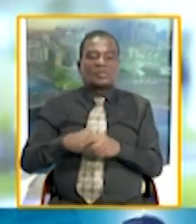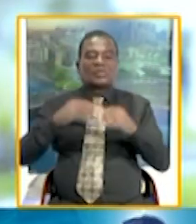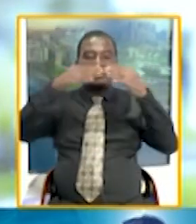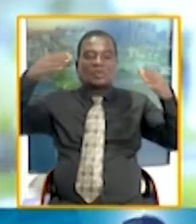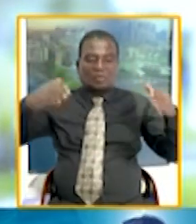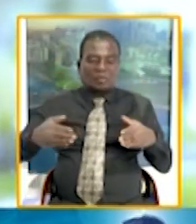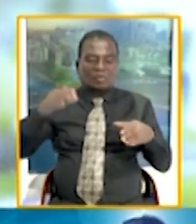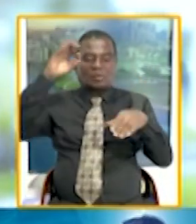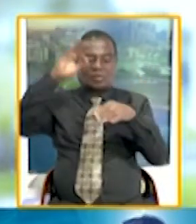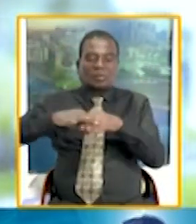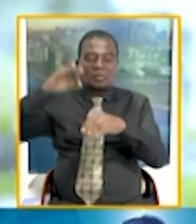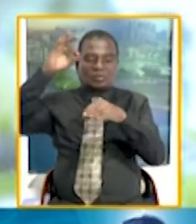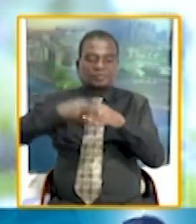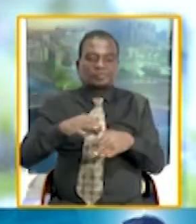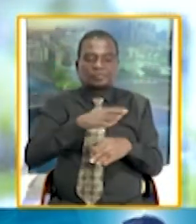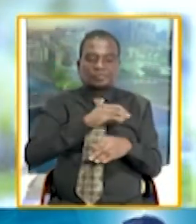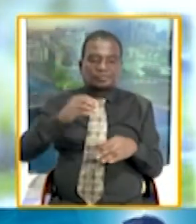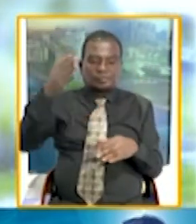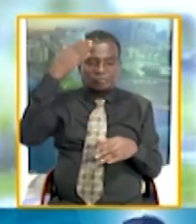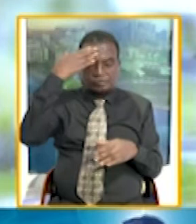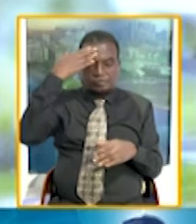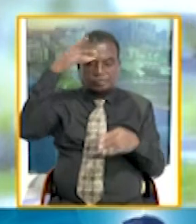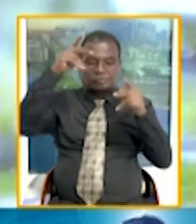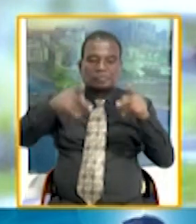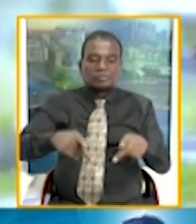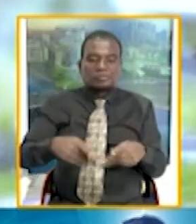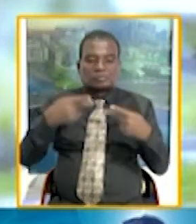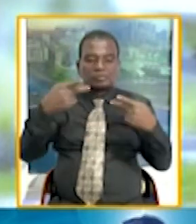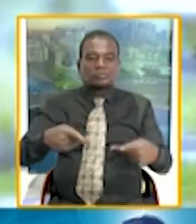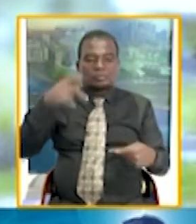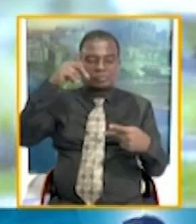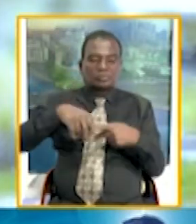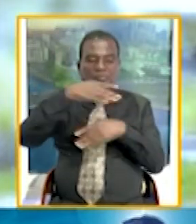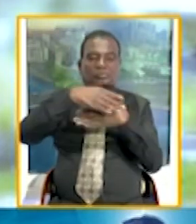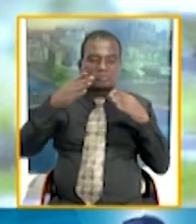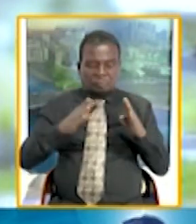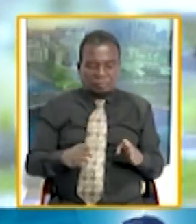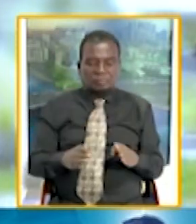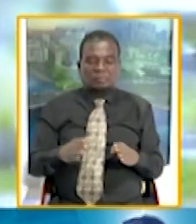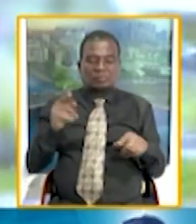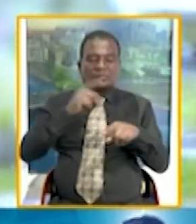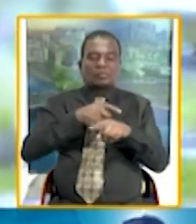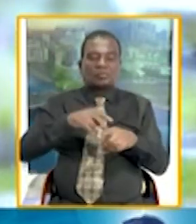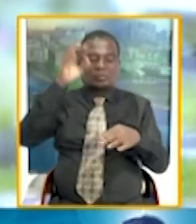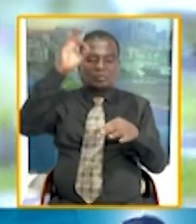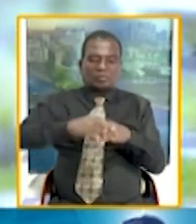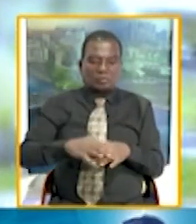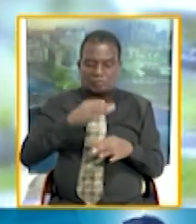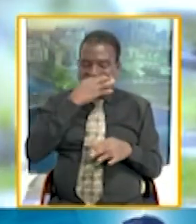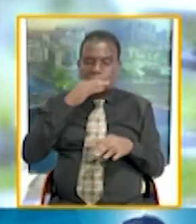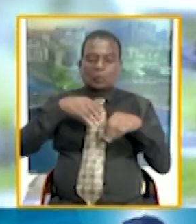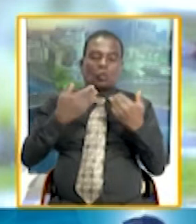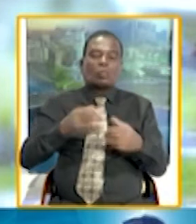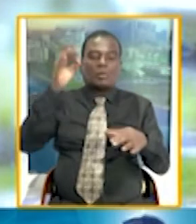pourrez également, sinon vous prendrez également connaissance des personnes présentes dans le bureau de vote au moment du vote. Le mode opératoire